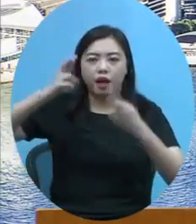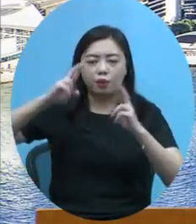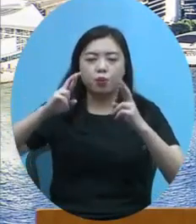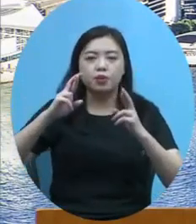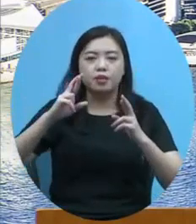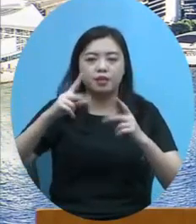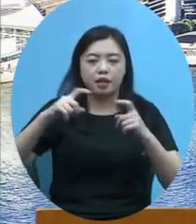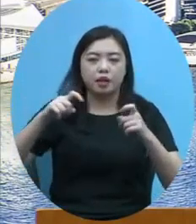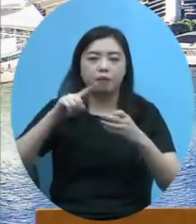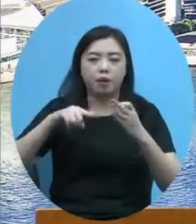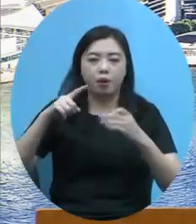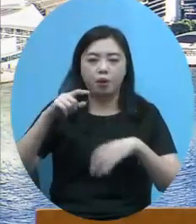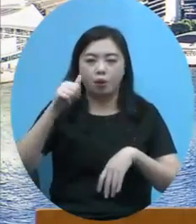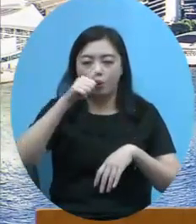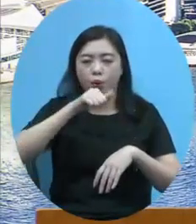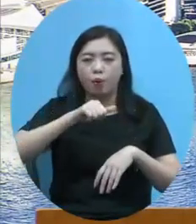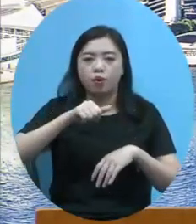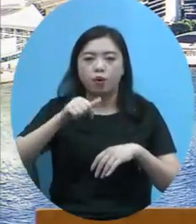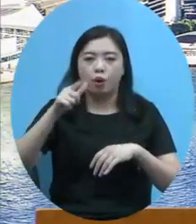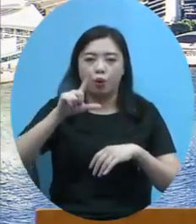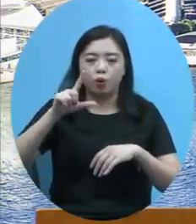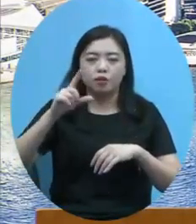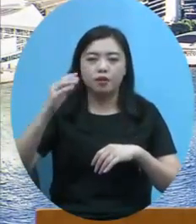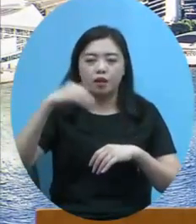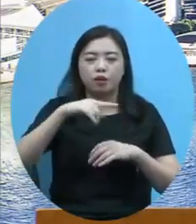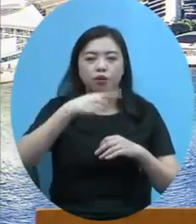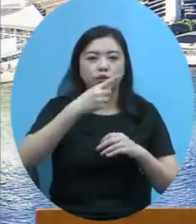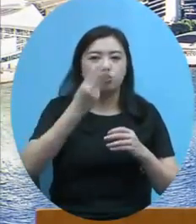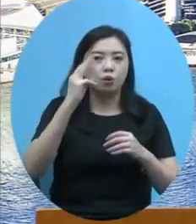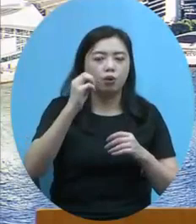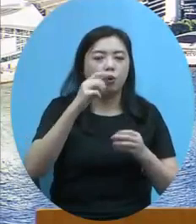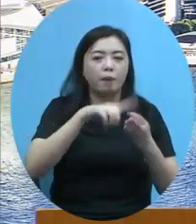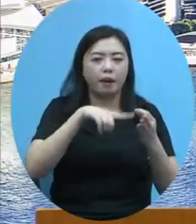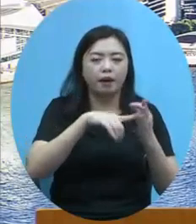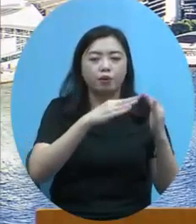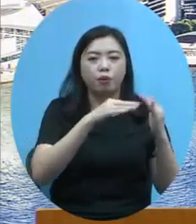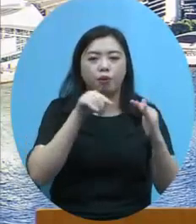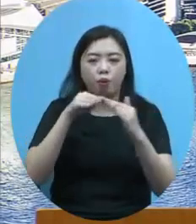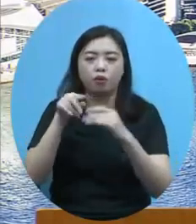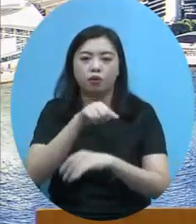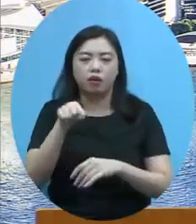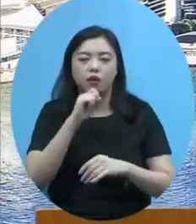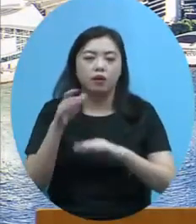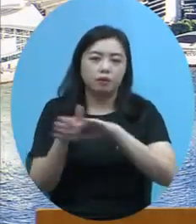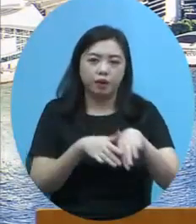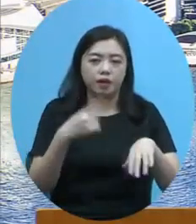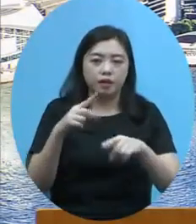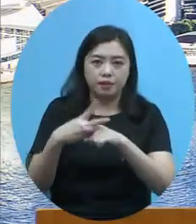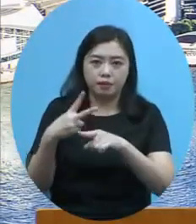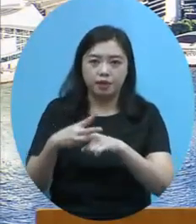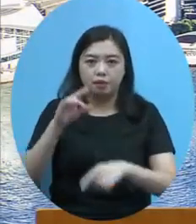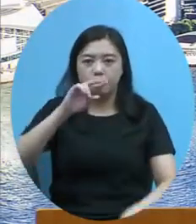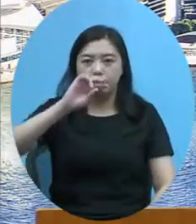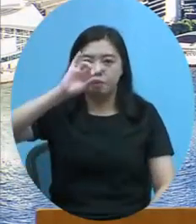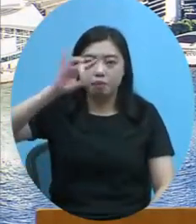閣，另外有2宗咧係將軍澳和明苑嘅和輝閣，咁餘下嘅12宗咧都係冇源